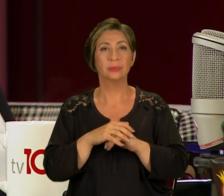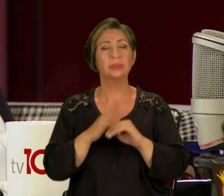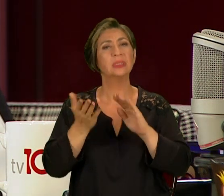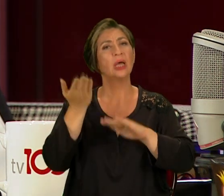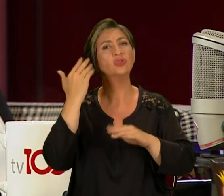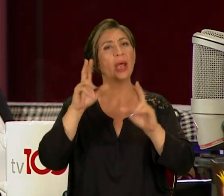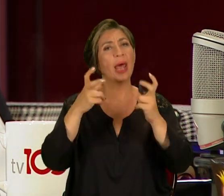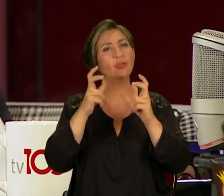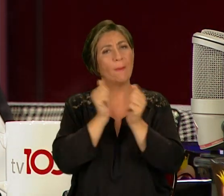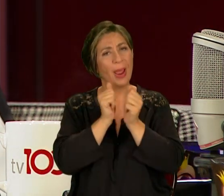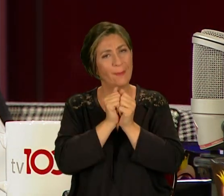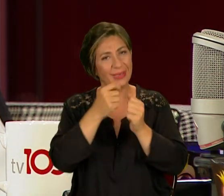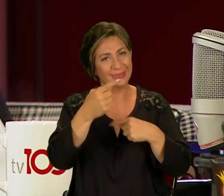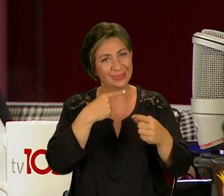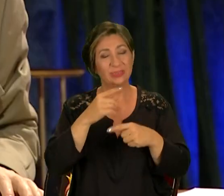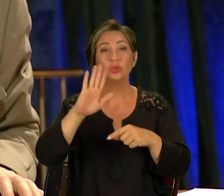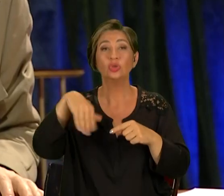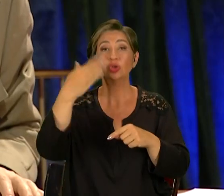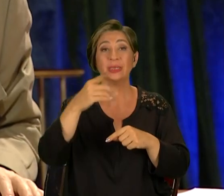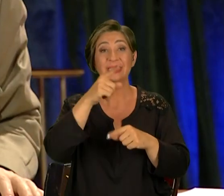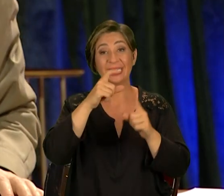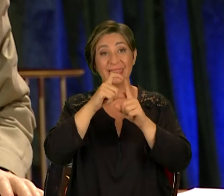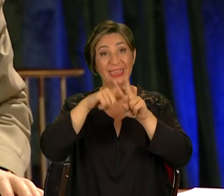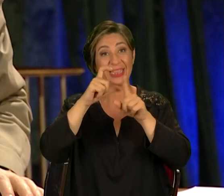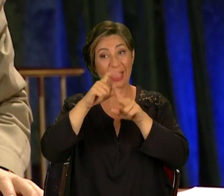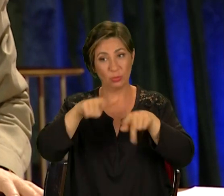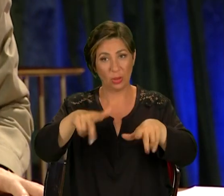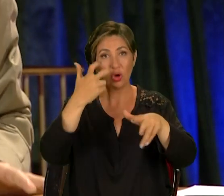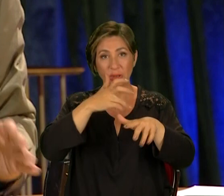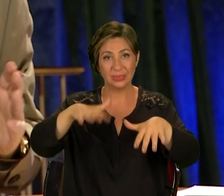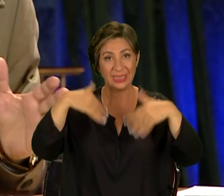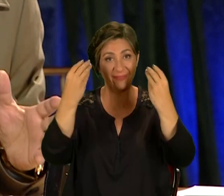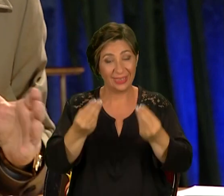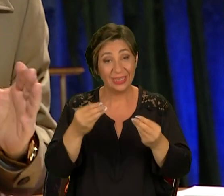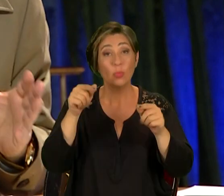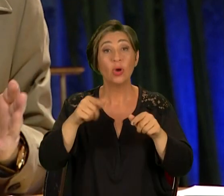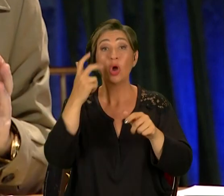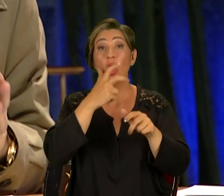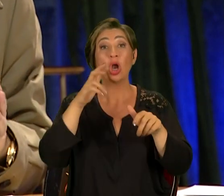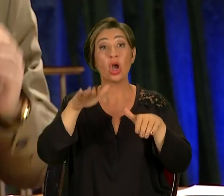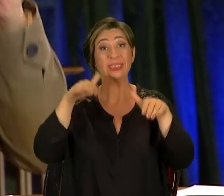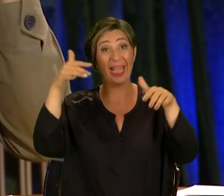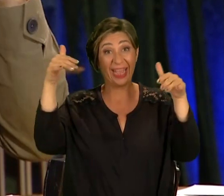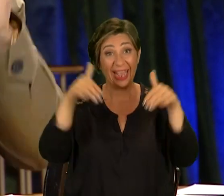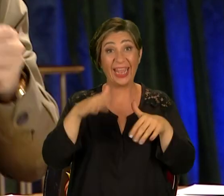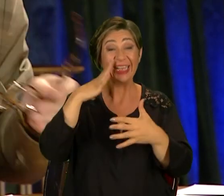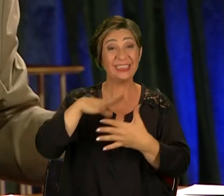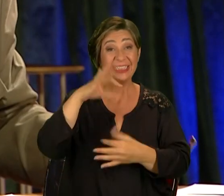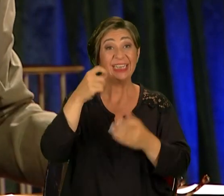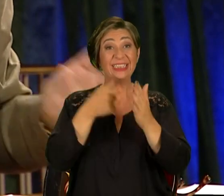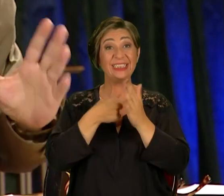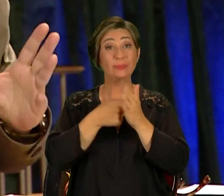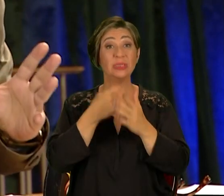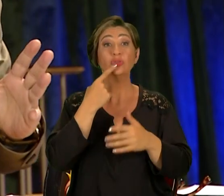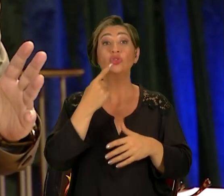Daha önce radyoda birlikteydik. Evet. Daha sonra sen Dada'da bir konser verdin. Evet. Ve Dada'daki konsere gelen insanların